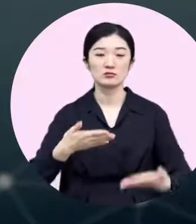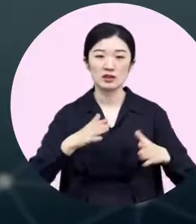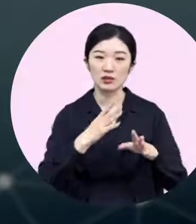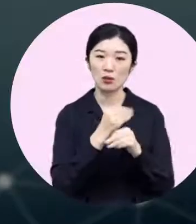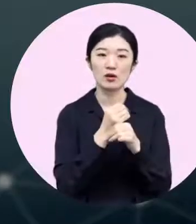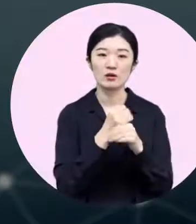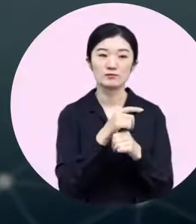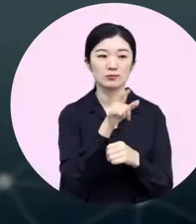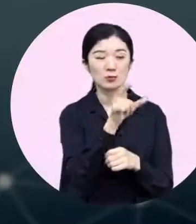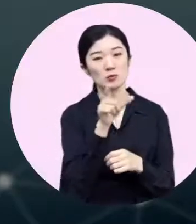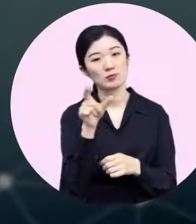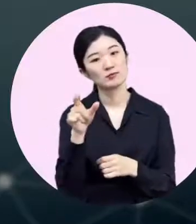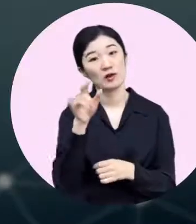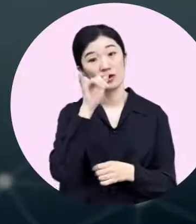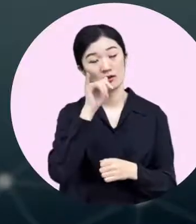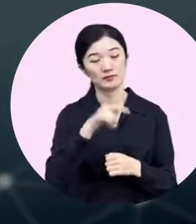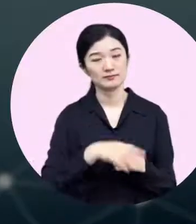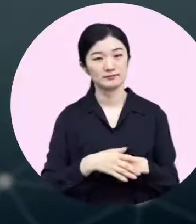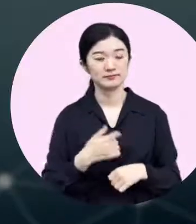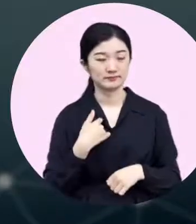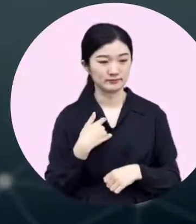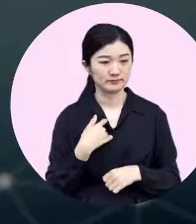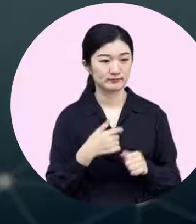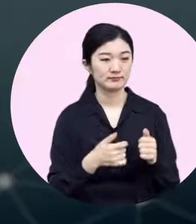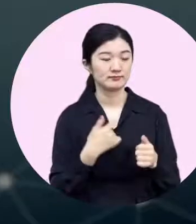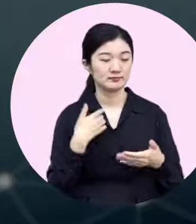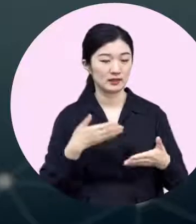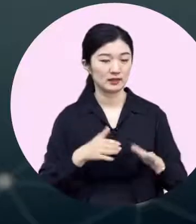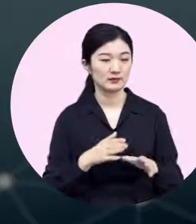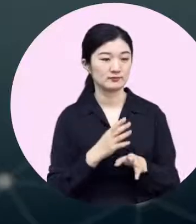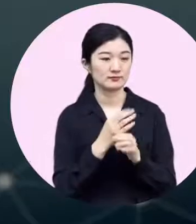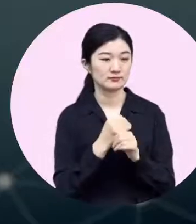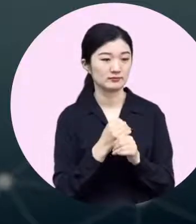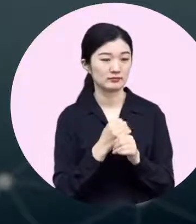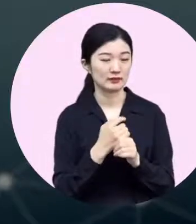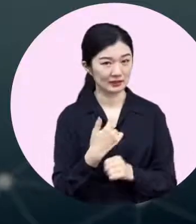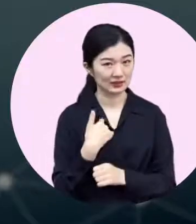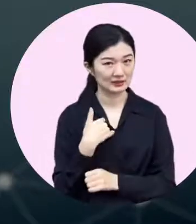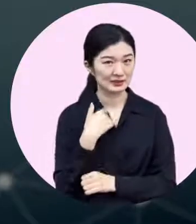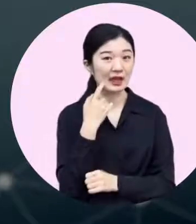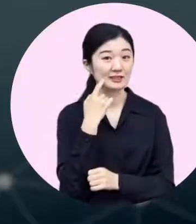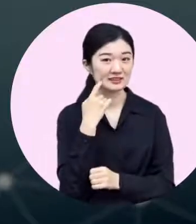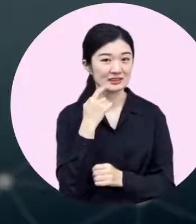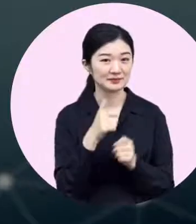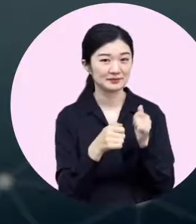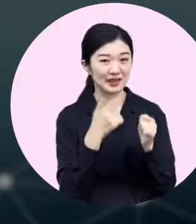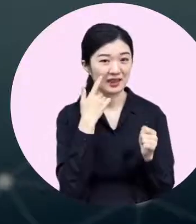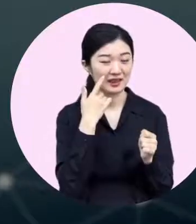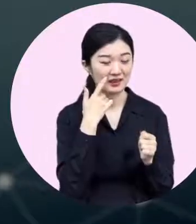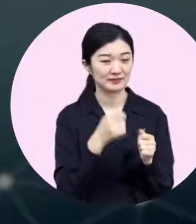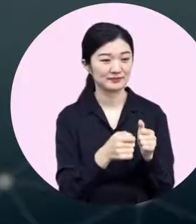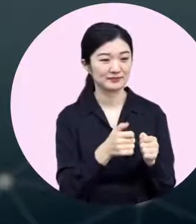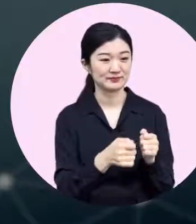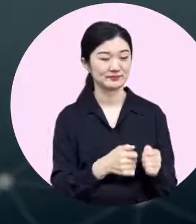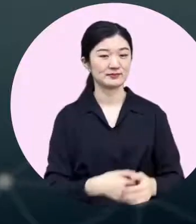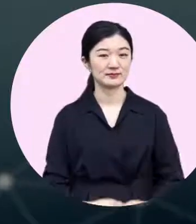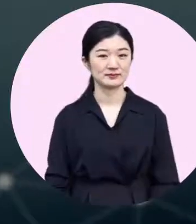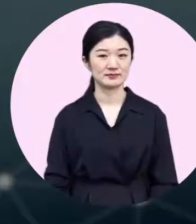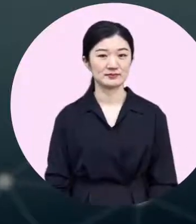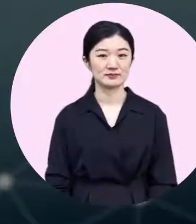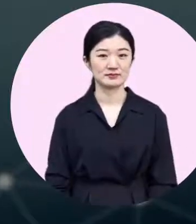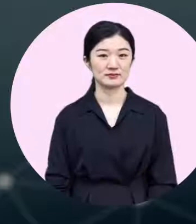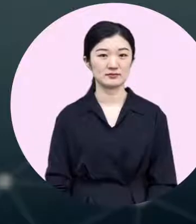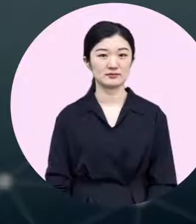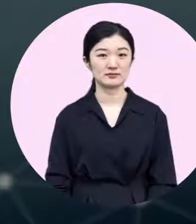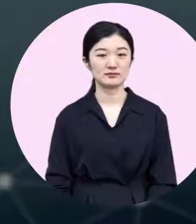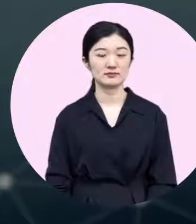생년월일을 입력하라고 뜰 거예요. 네, 그럼 여기다가 여러분들의 생년월일, 저는 이제 가짜 생년월일을 한번 적어 볼게요. 그래서